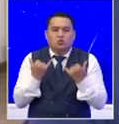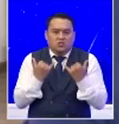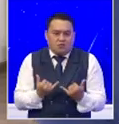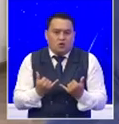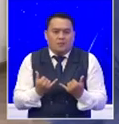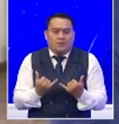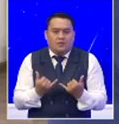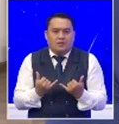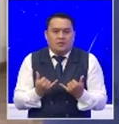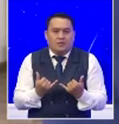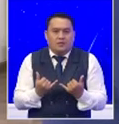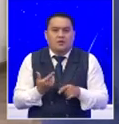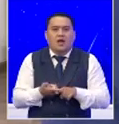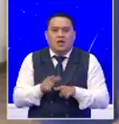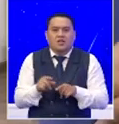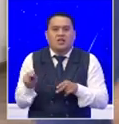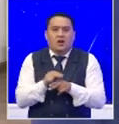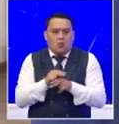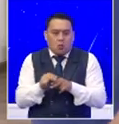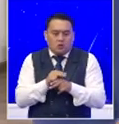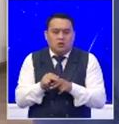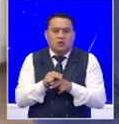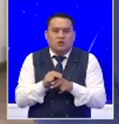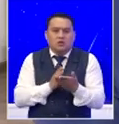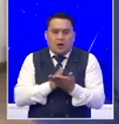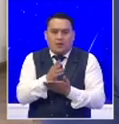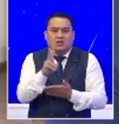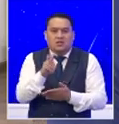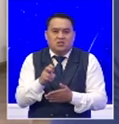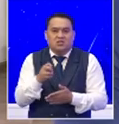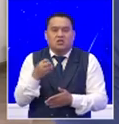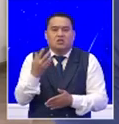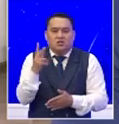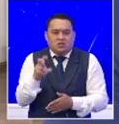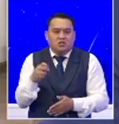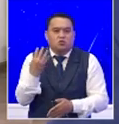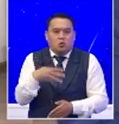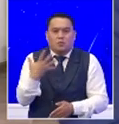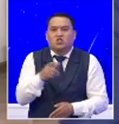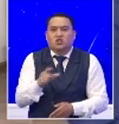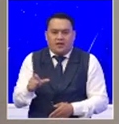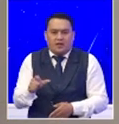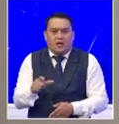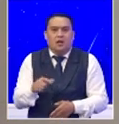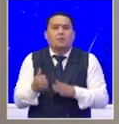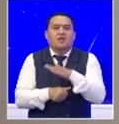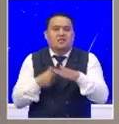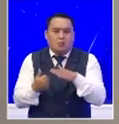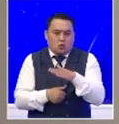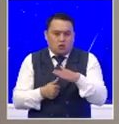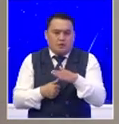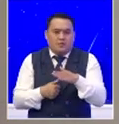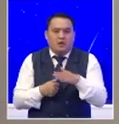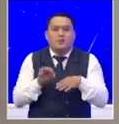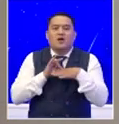сегодня. На ремонты текущие капитальные направлены 345 человек. Из числа безработных